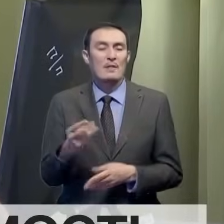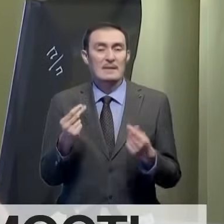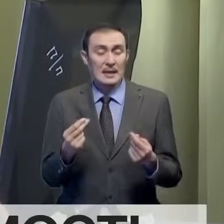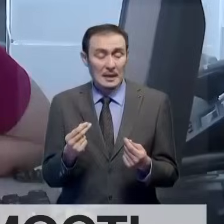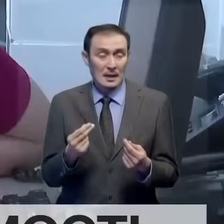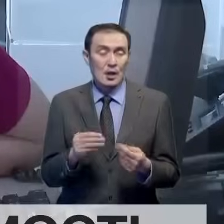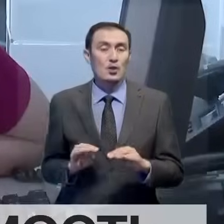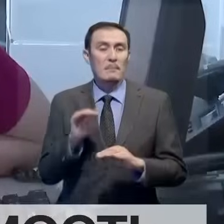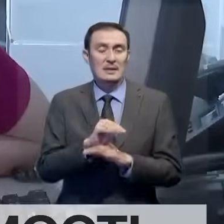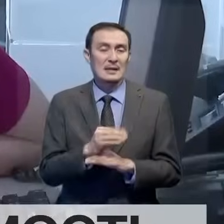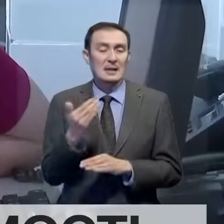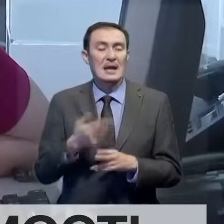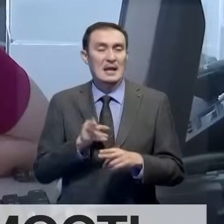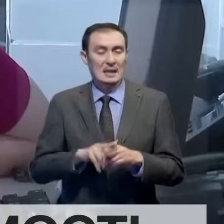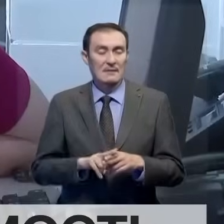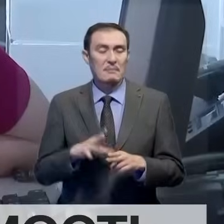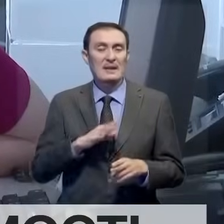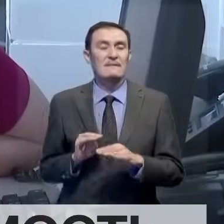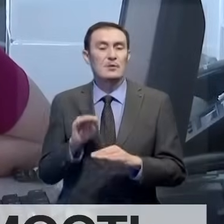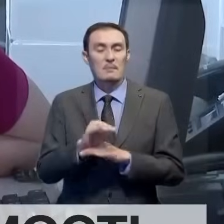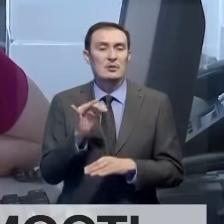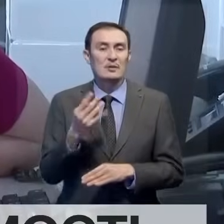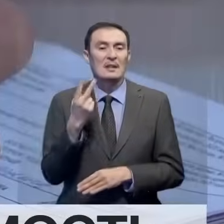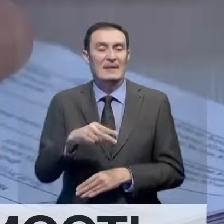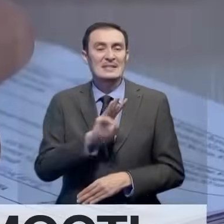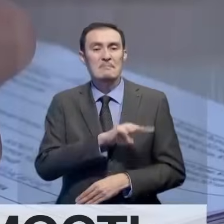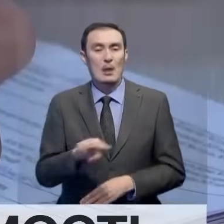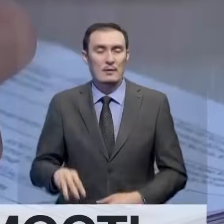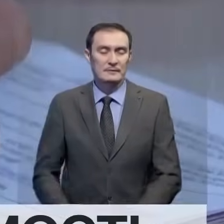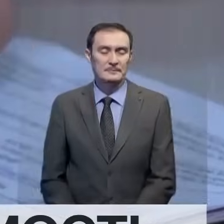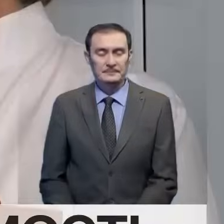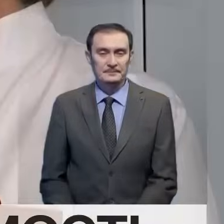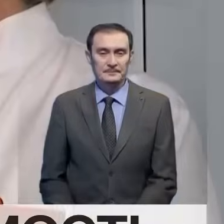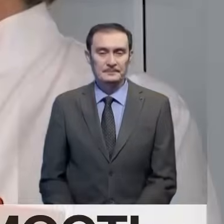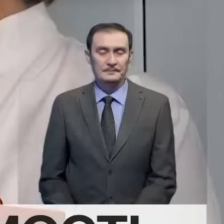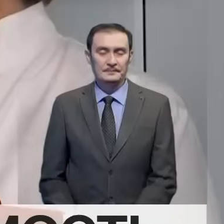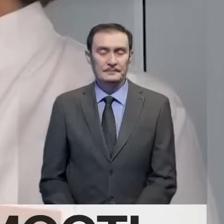тенге. Дополнительно на эти цели выделили еще 20 миллионов.